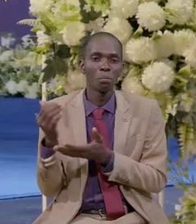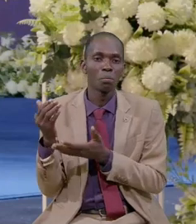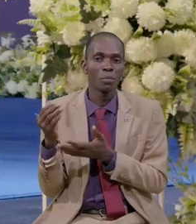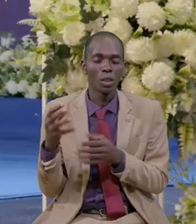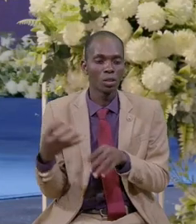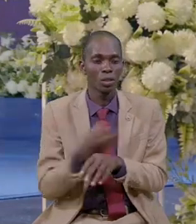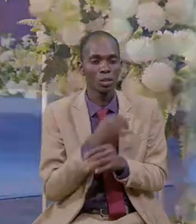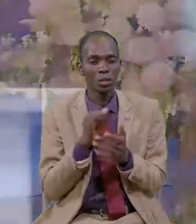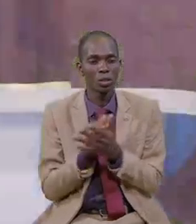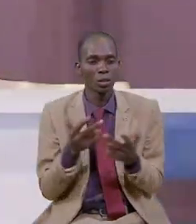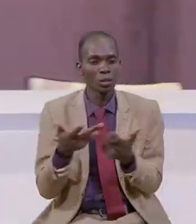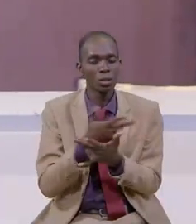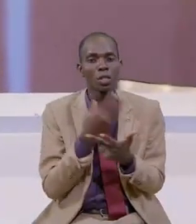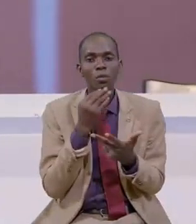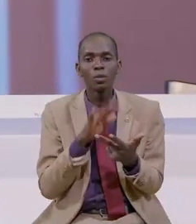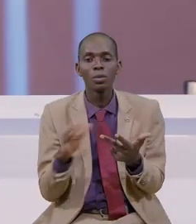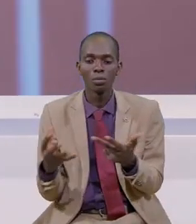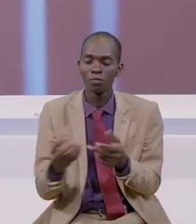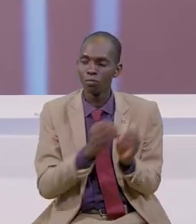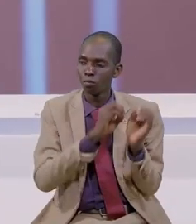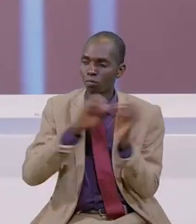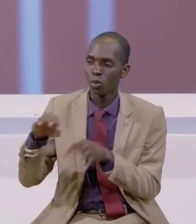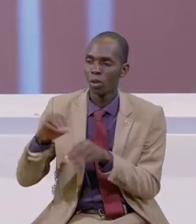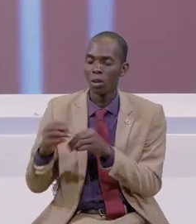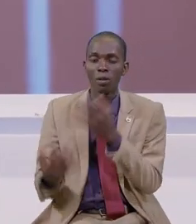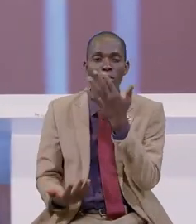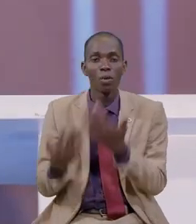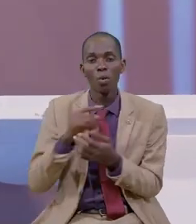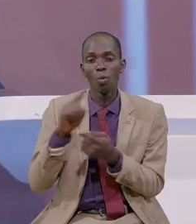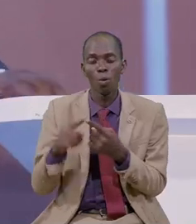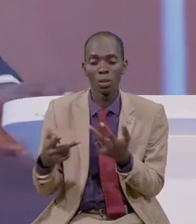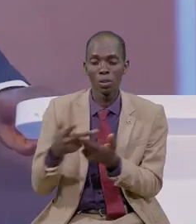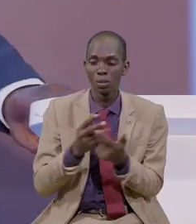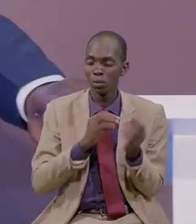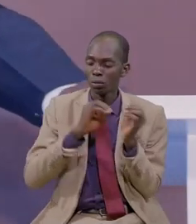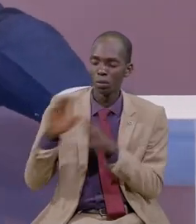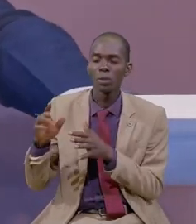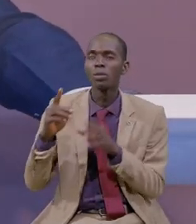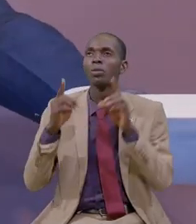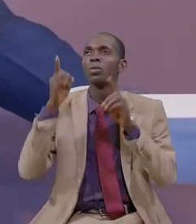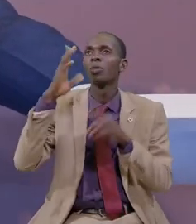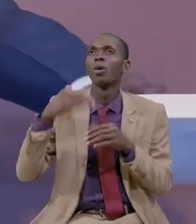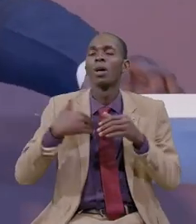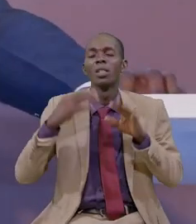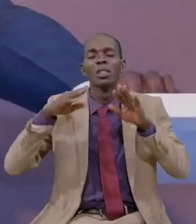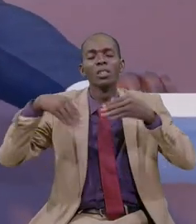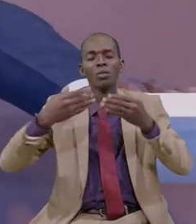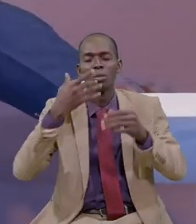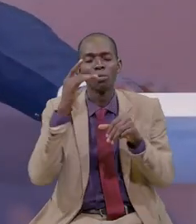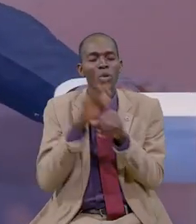ses hommes, les a jetés dans la fournaise. Quand ils sont tombés là-bas, le Seigneur qui les a fait la promesse, partout vous